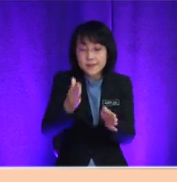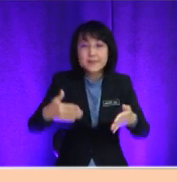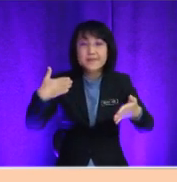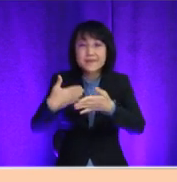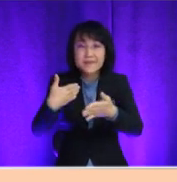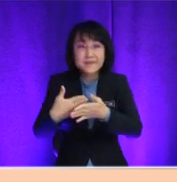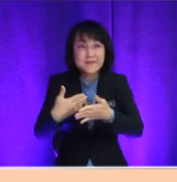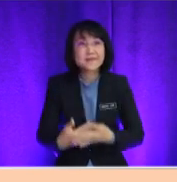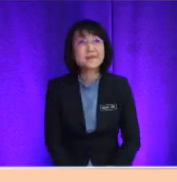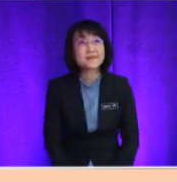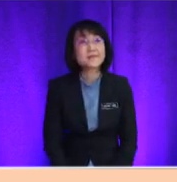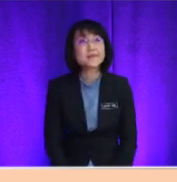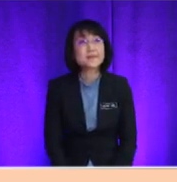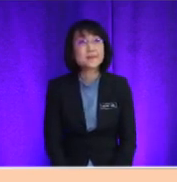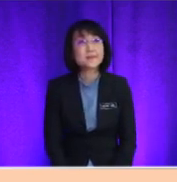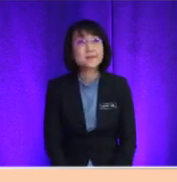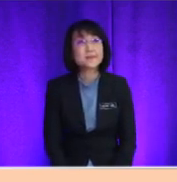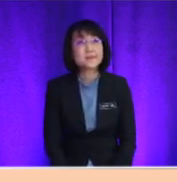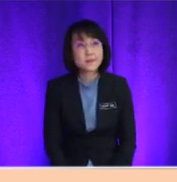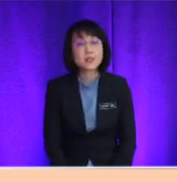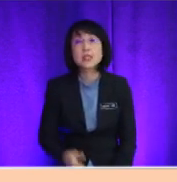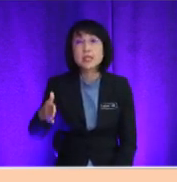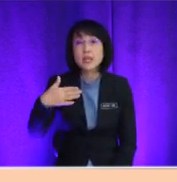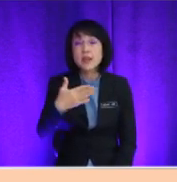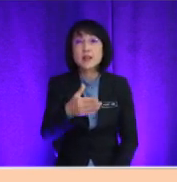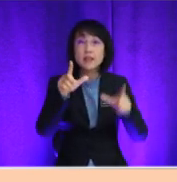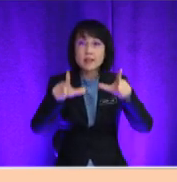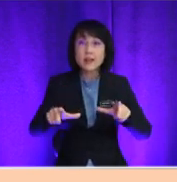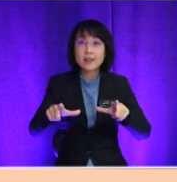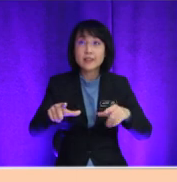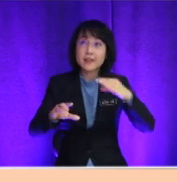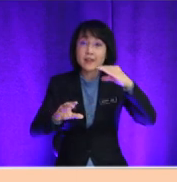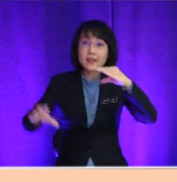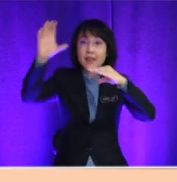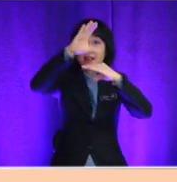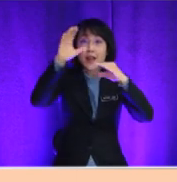diletakkan di tempat yang betul sepatu ikan itu kita letakkan di bagian dingin